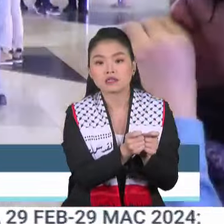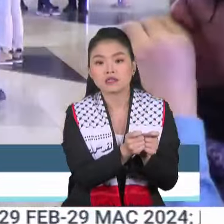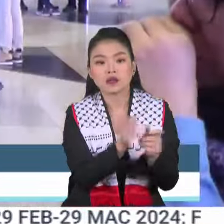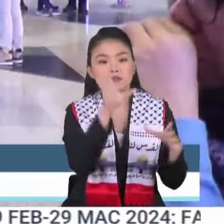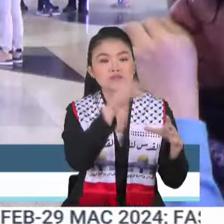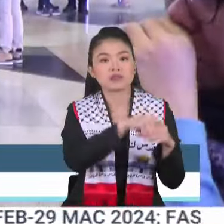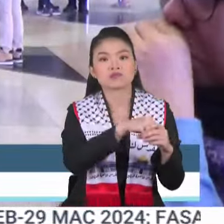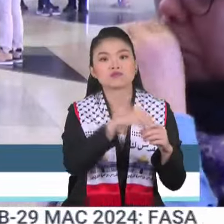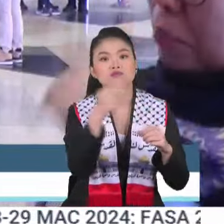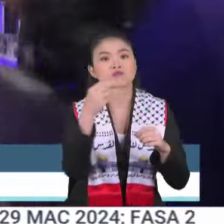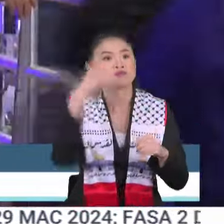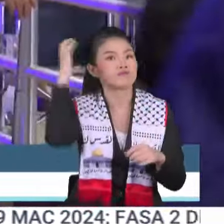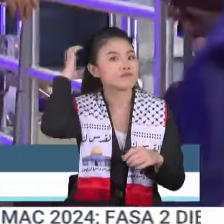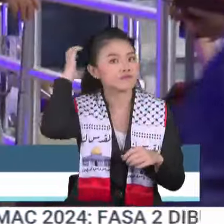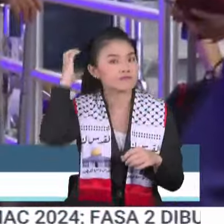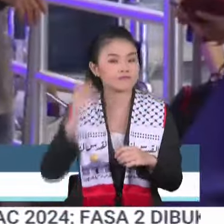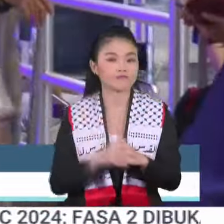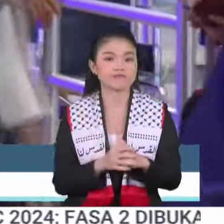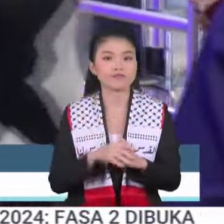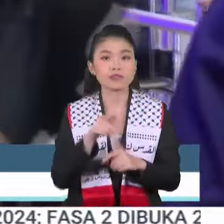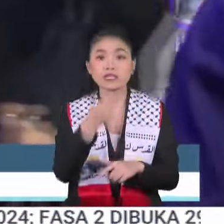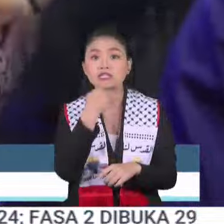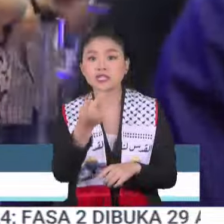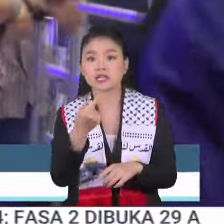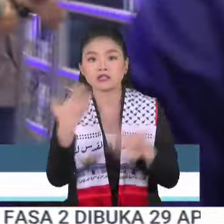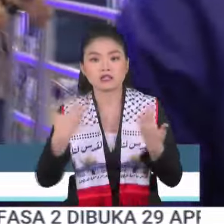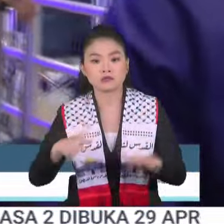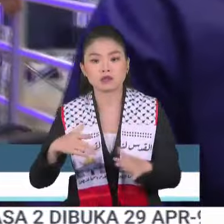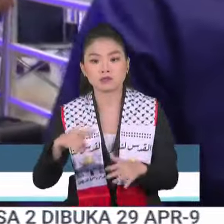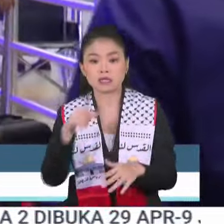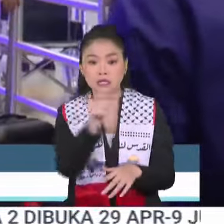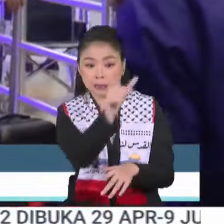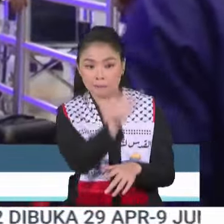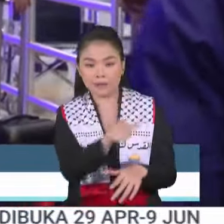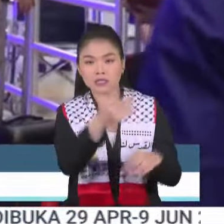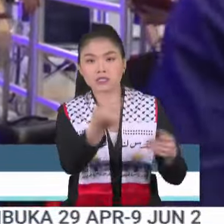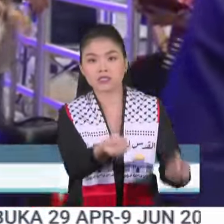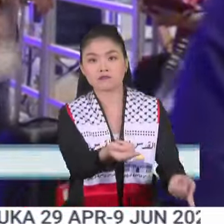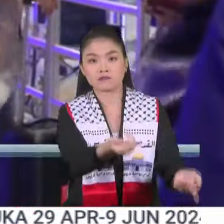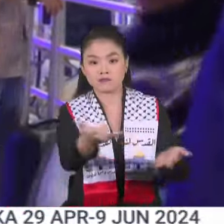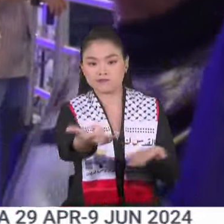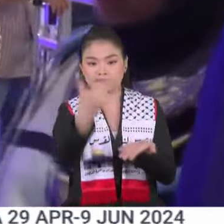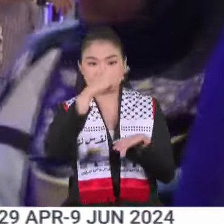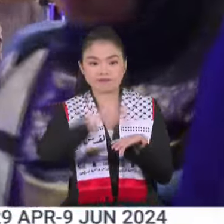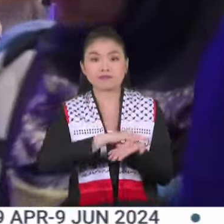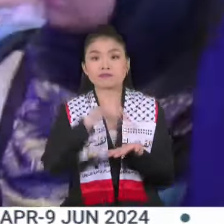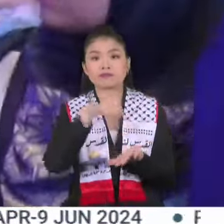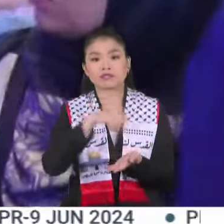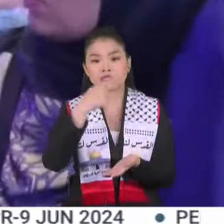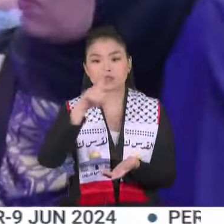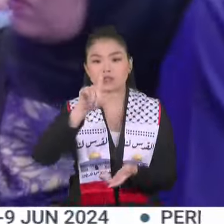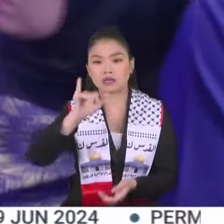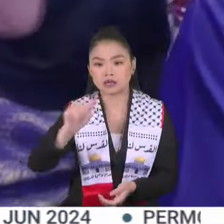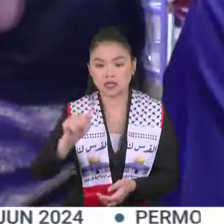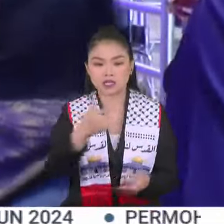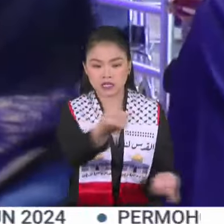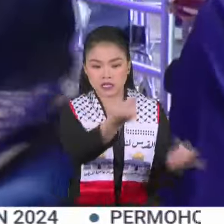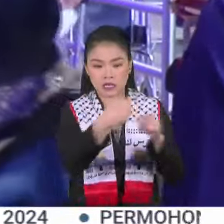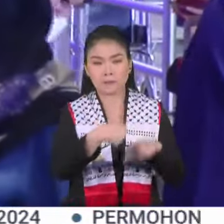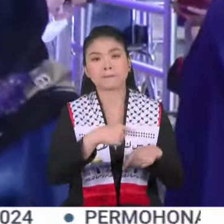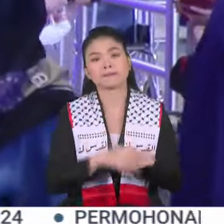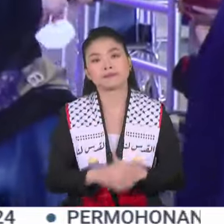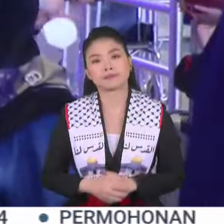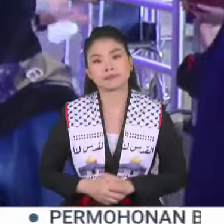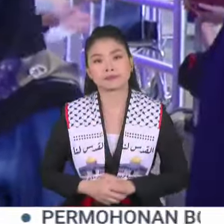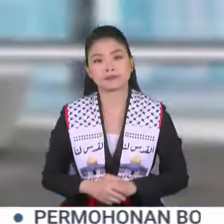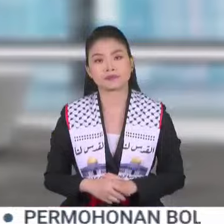negara yang lain. Beliau berkata demikian selepas ketibaan mangsa di lapangan terbang antarabangsa Kuala Lumpur.